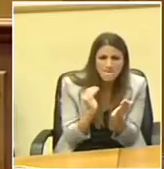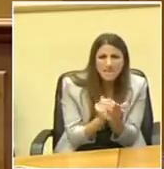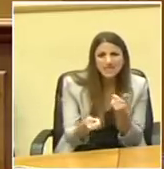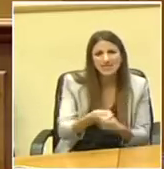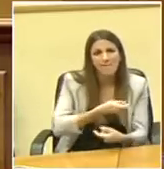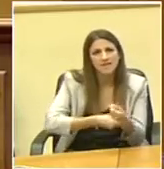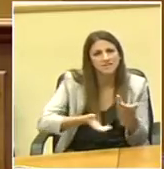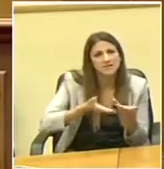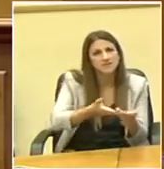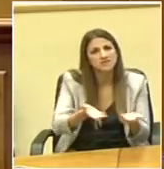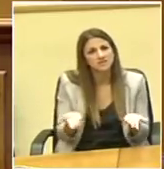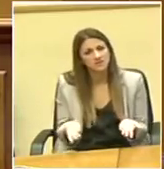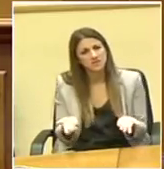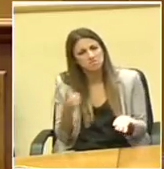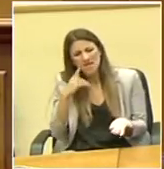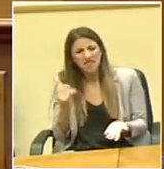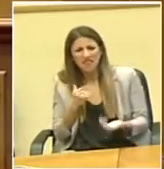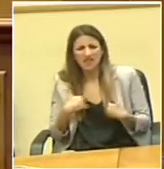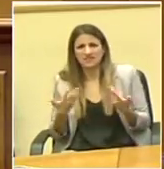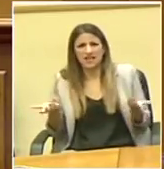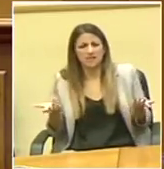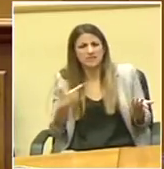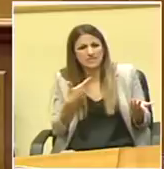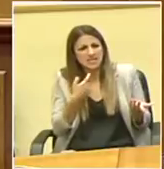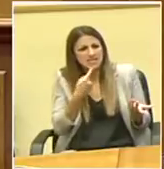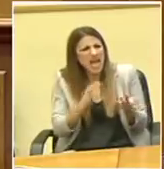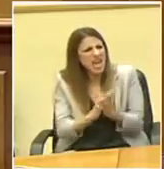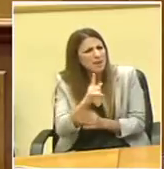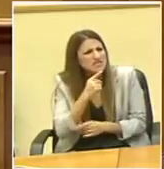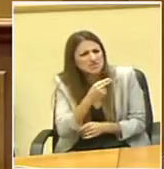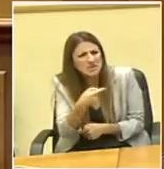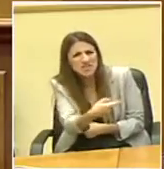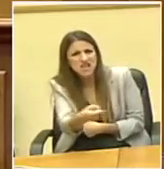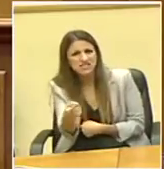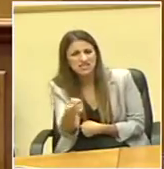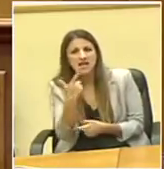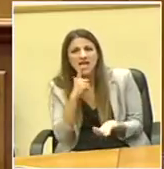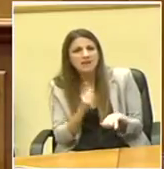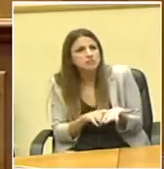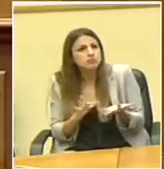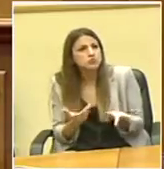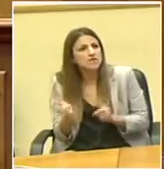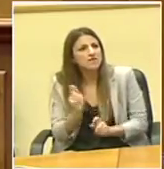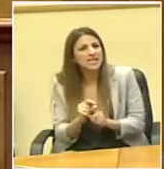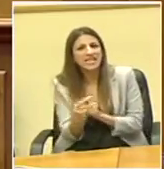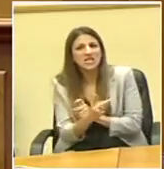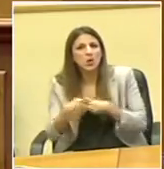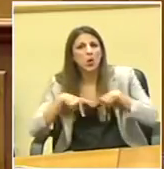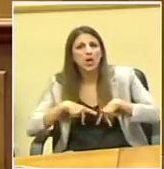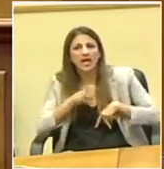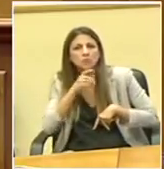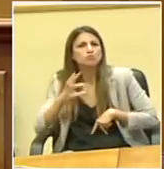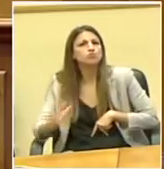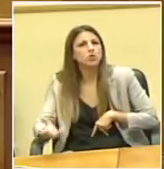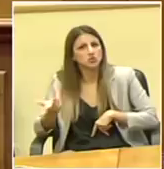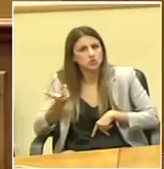επιχειρήσεις? Δεν μπορώ να καταλάβω πώς έχετε στο νου σας εσείς να φτιάξετε ένα κοινωνικό μπλοκ, αν αυτό το κοινωνικό μπλοκ